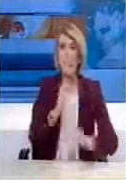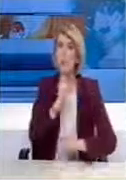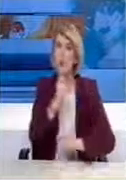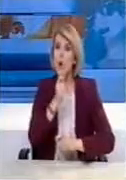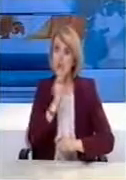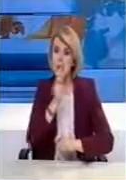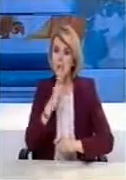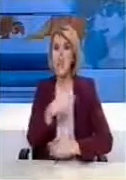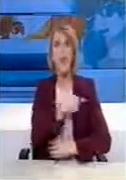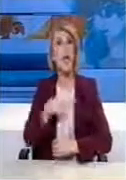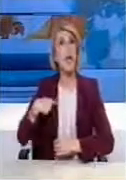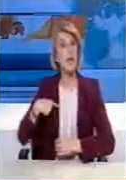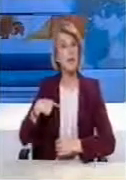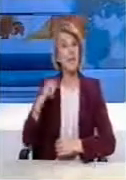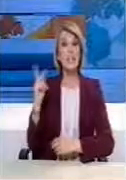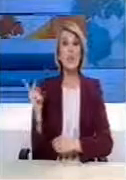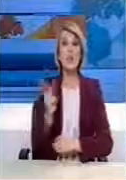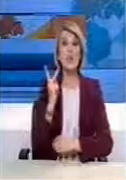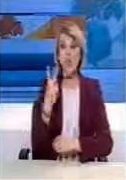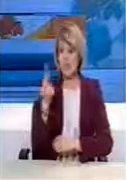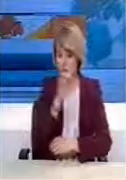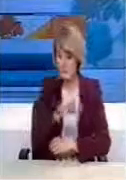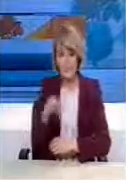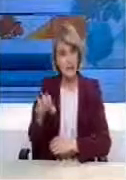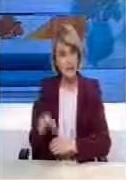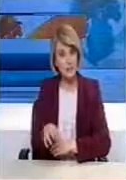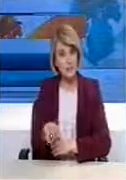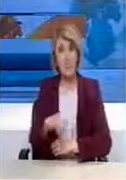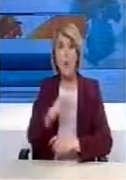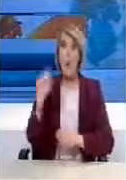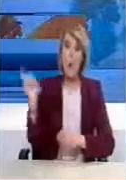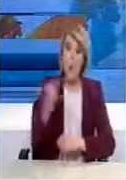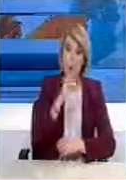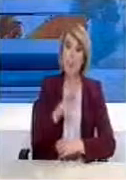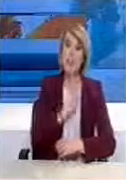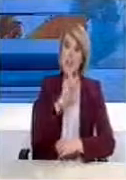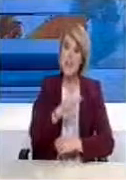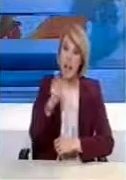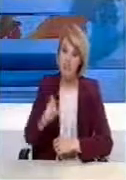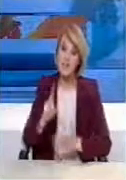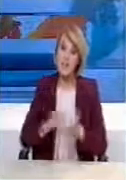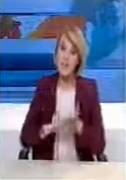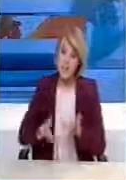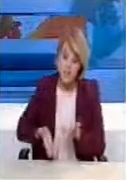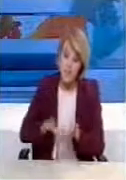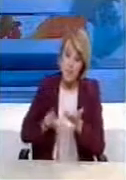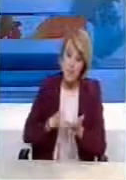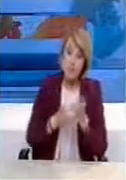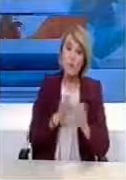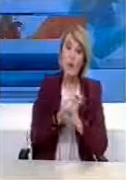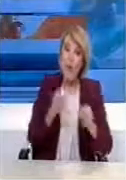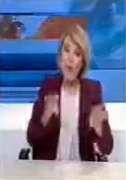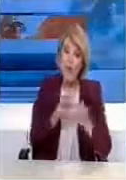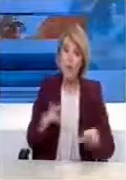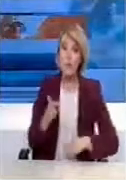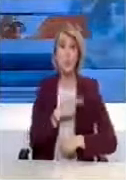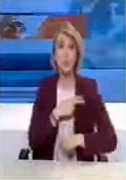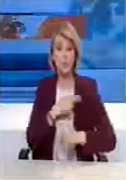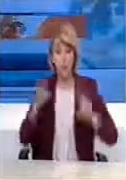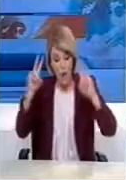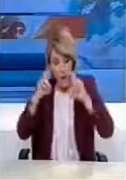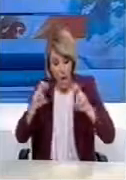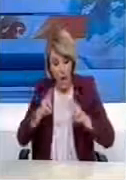οι ηγέτες της κοινότητας των ίδιων των Ρωμά και οι ίδιοι πολίτες πρέπει να βοηθήσουμε στην ενημέρωση, τον έλεγχο, όταν αυτό